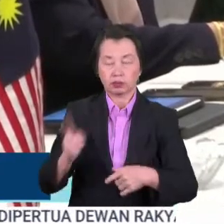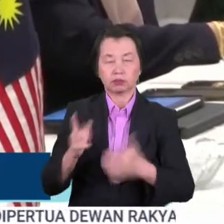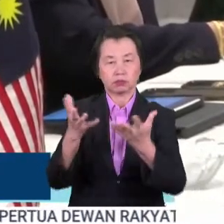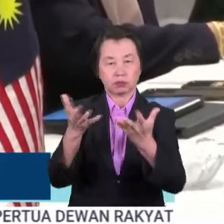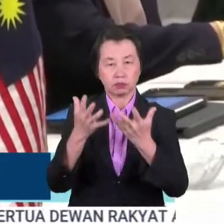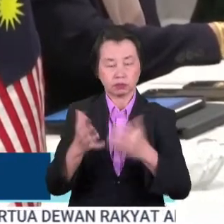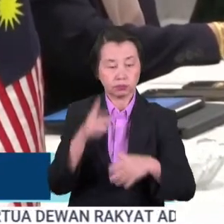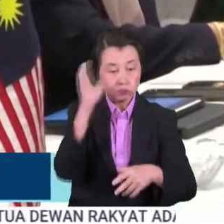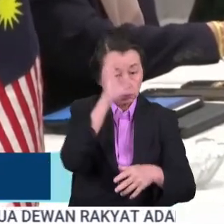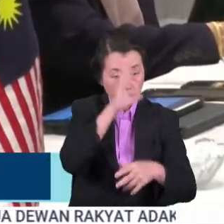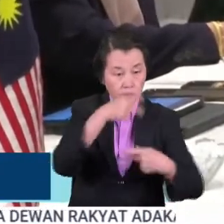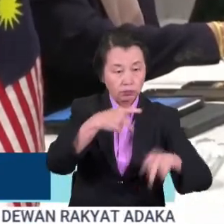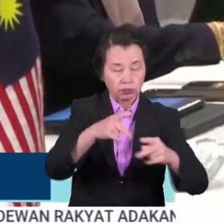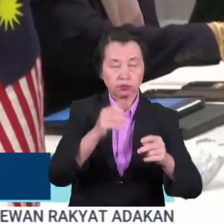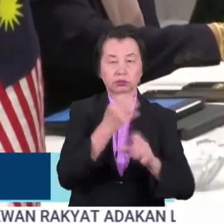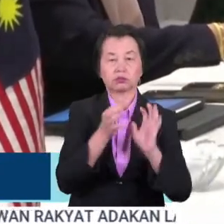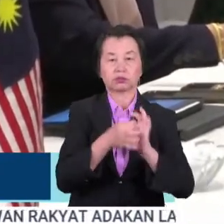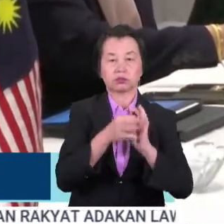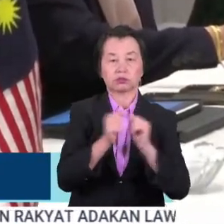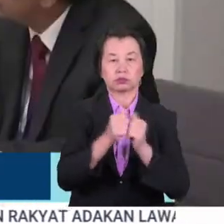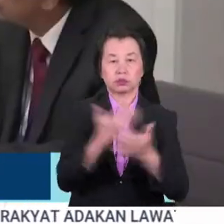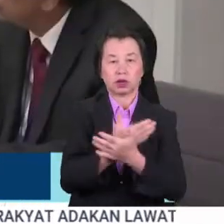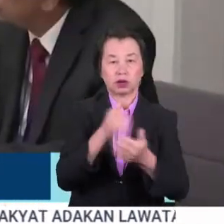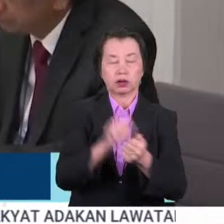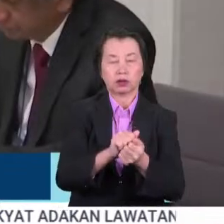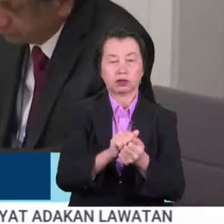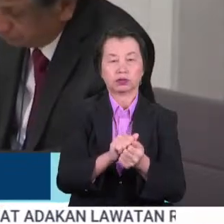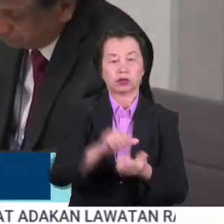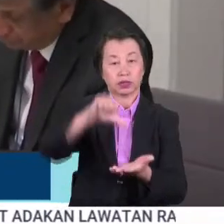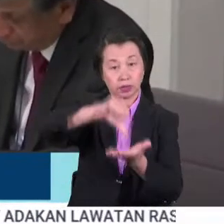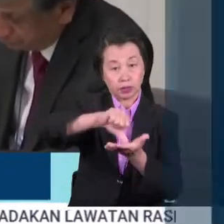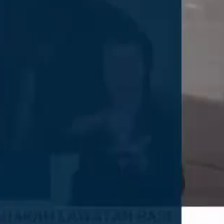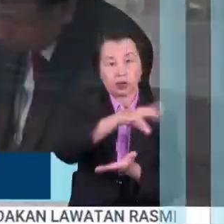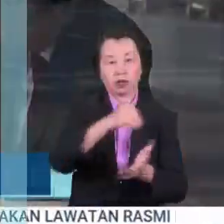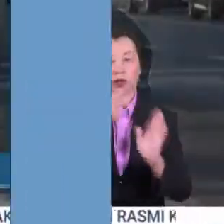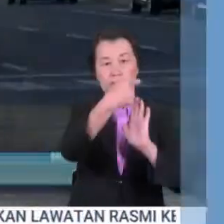terbahasrat meneroka potensi kerjasama baru dengan Iran dan Sri Lanka.